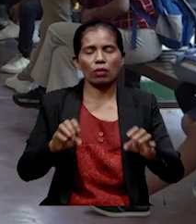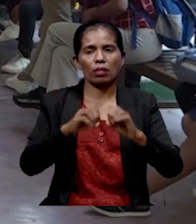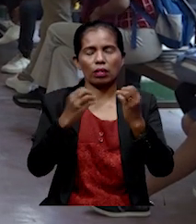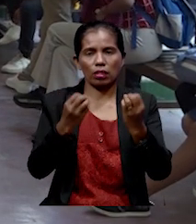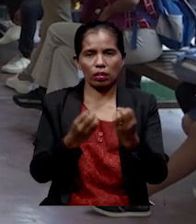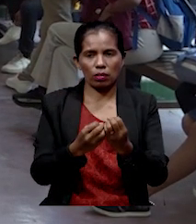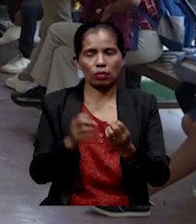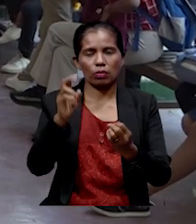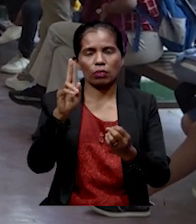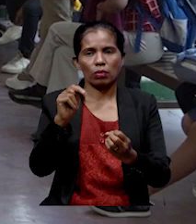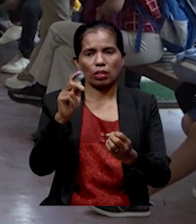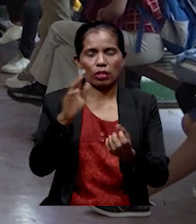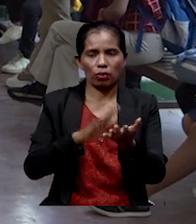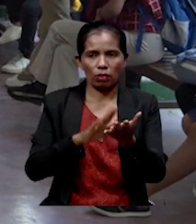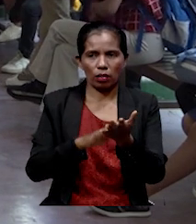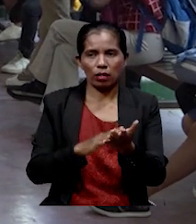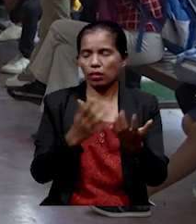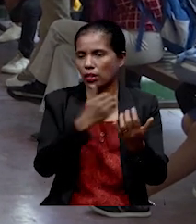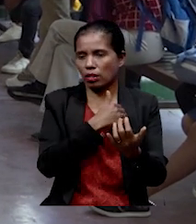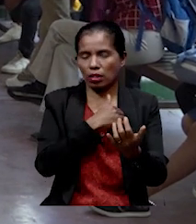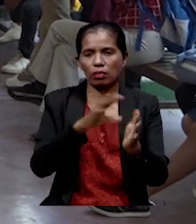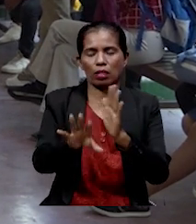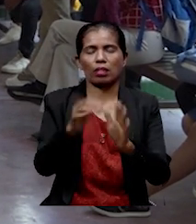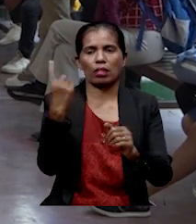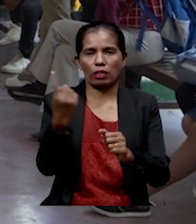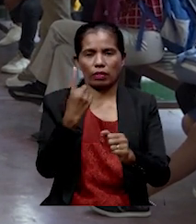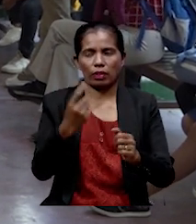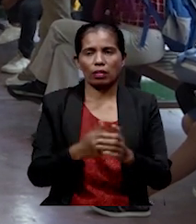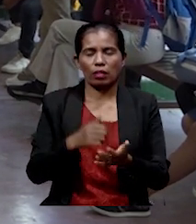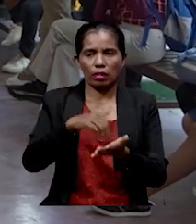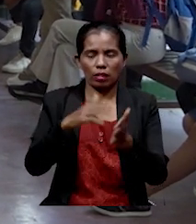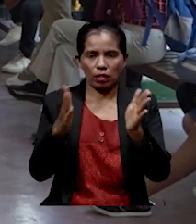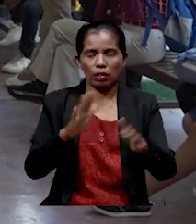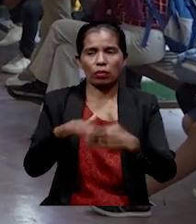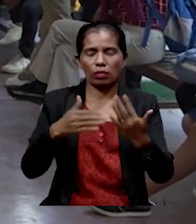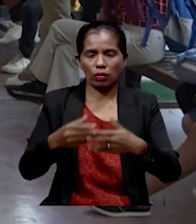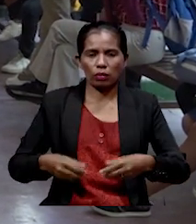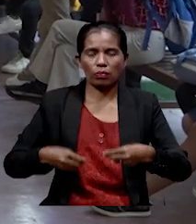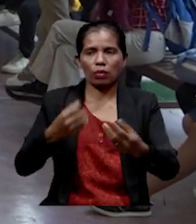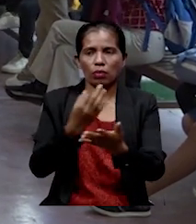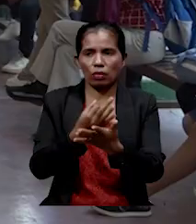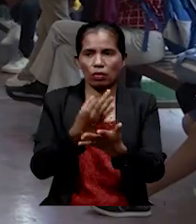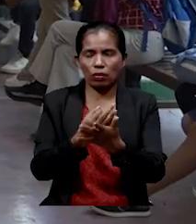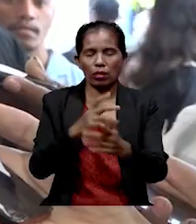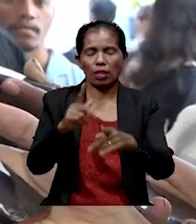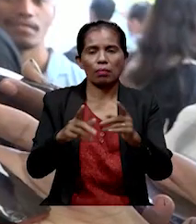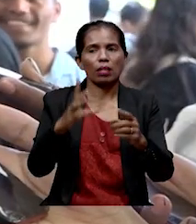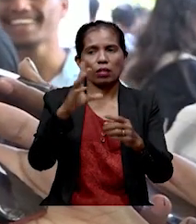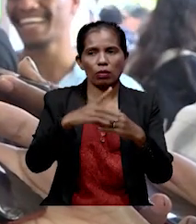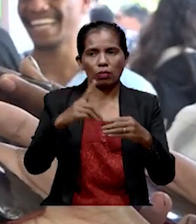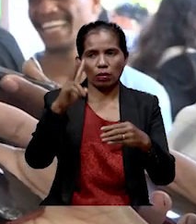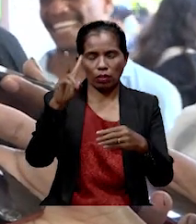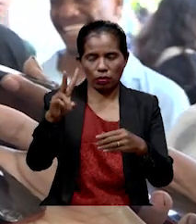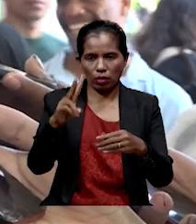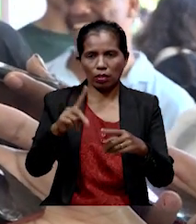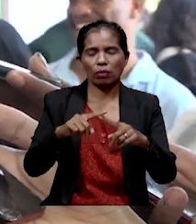idane to agora sirau ketan na fati. Tamba estudante ho tu entrega osang kara pessoa 2 dolar, mai be to